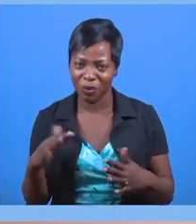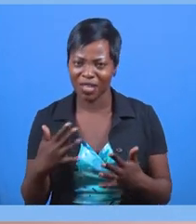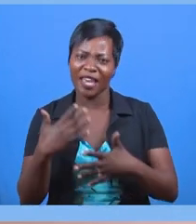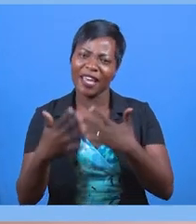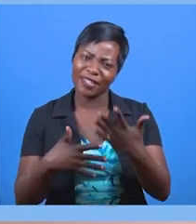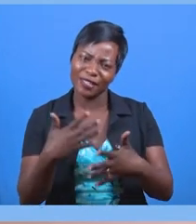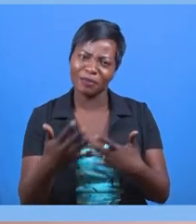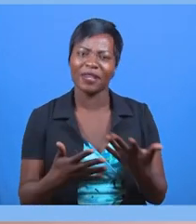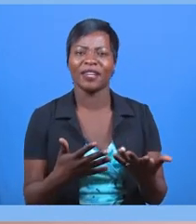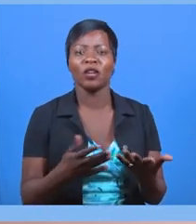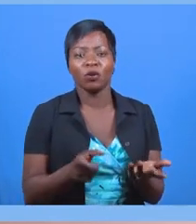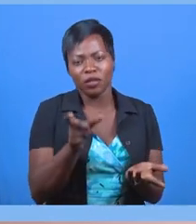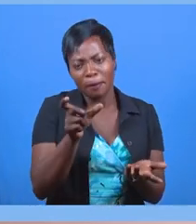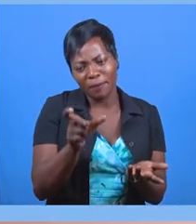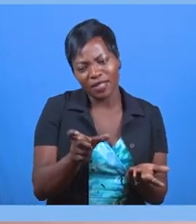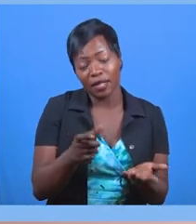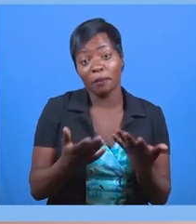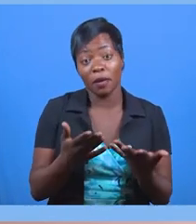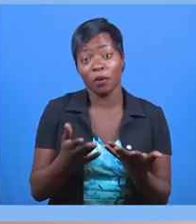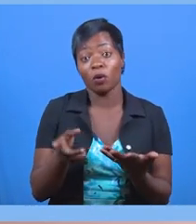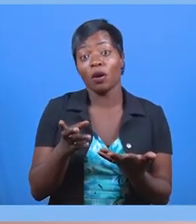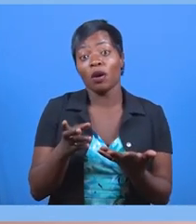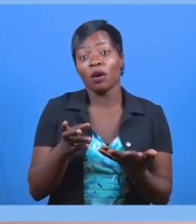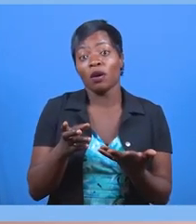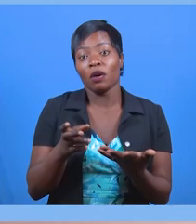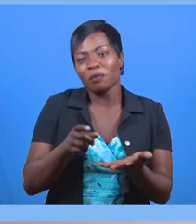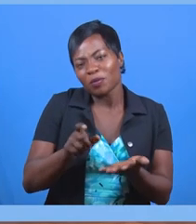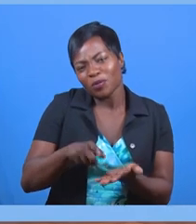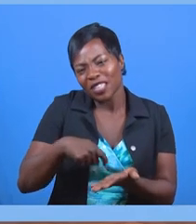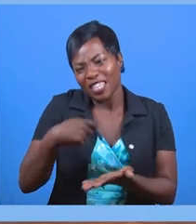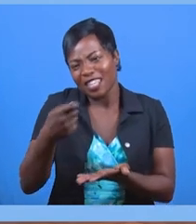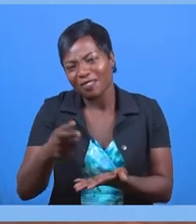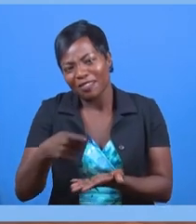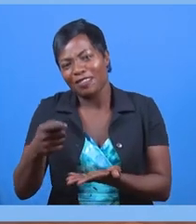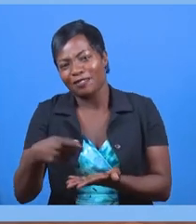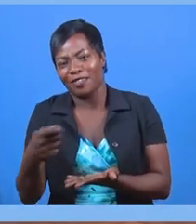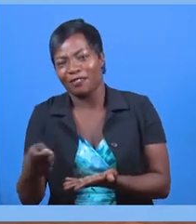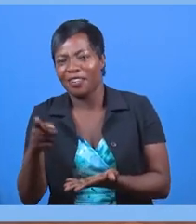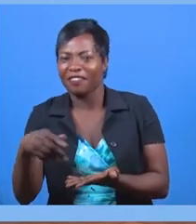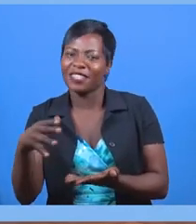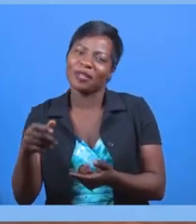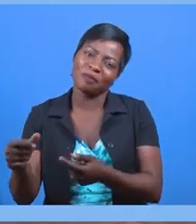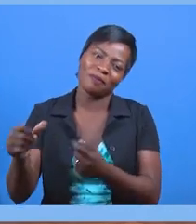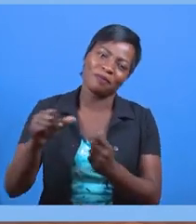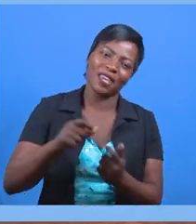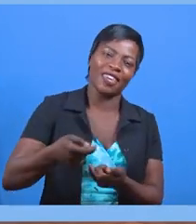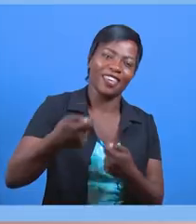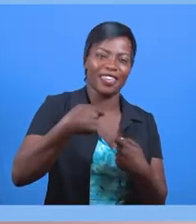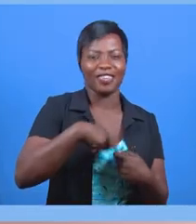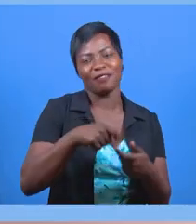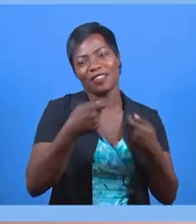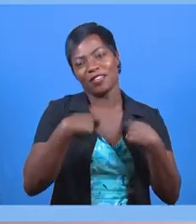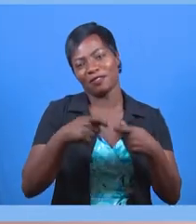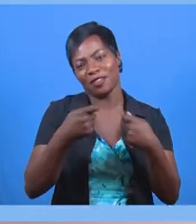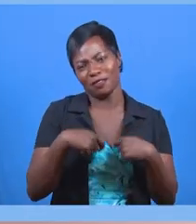kuti vanotipa kazhinji tinotarisawo kuti tivadini tivape asi kurudziro iri pano ndeyekuti Muyenzi